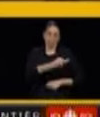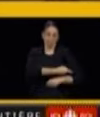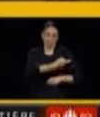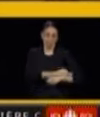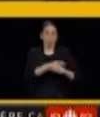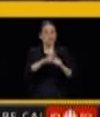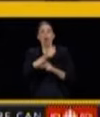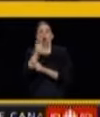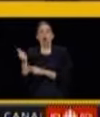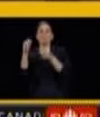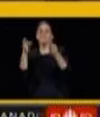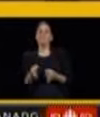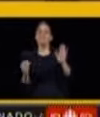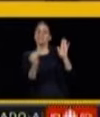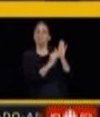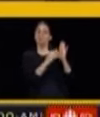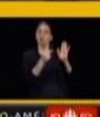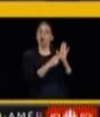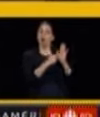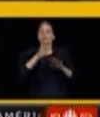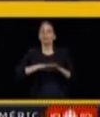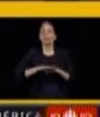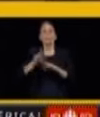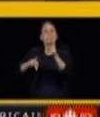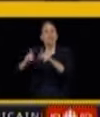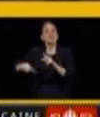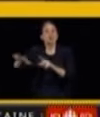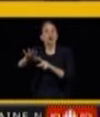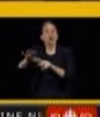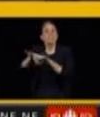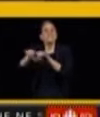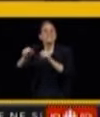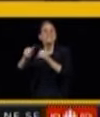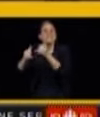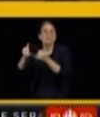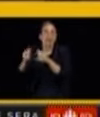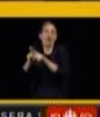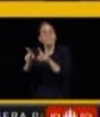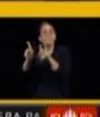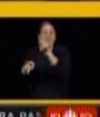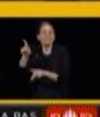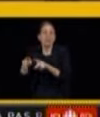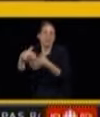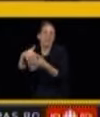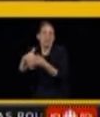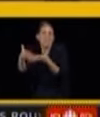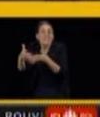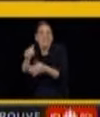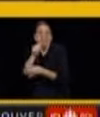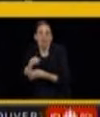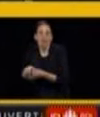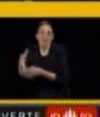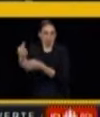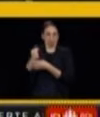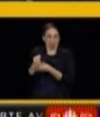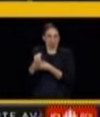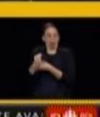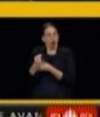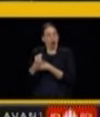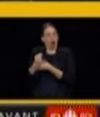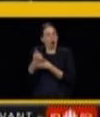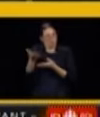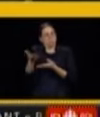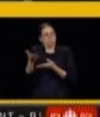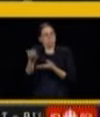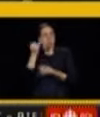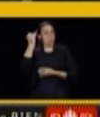pour les finissantes. Donc, ça fait des jours, des semaines que vous vous donnez les moyens pour aller chercher des renforts dans la